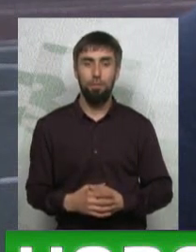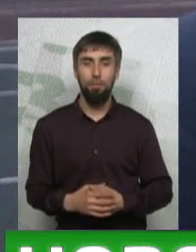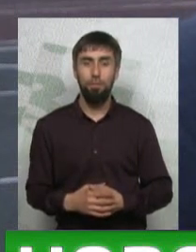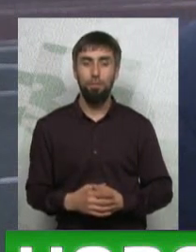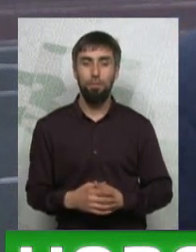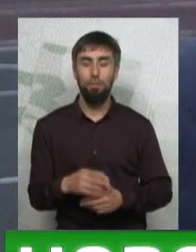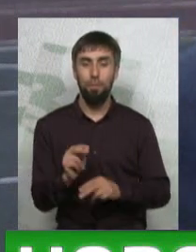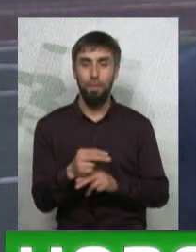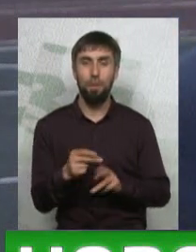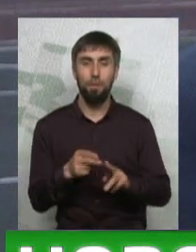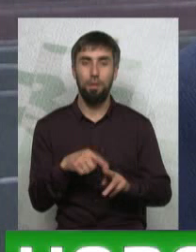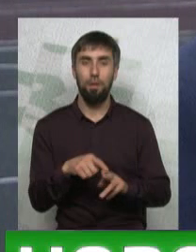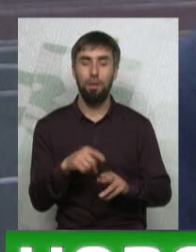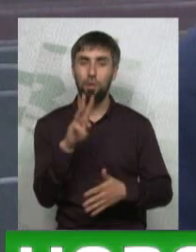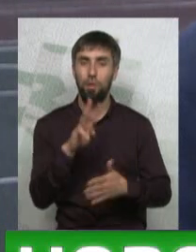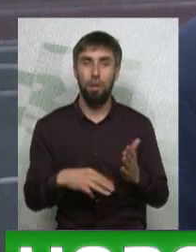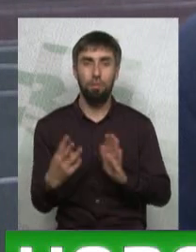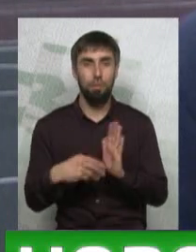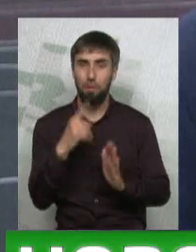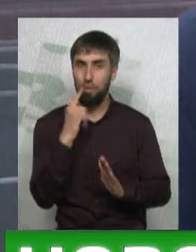устраняет наложение административных штрафов